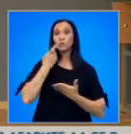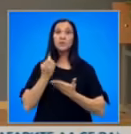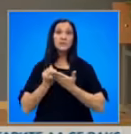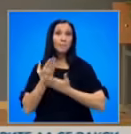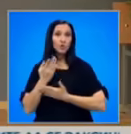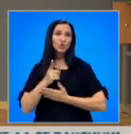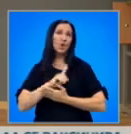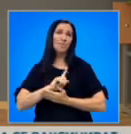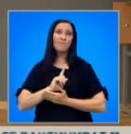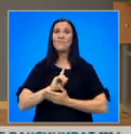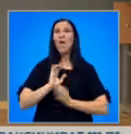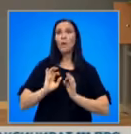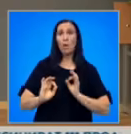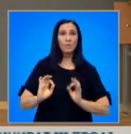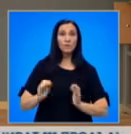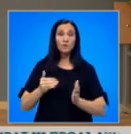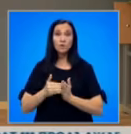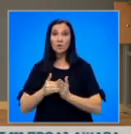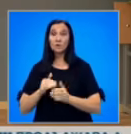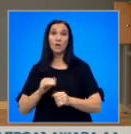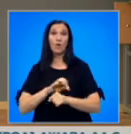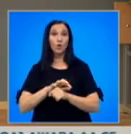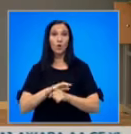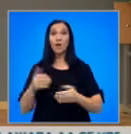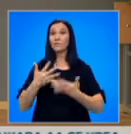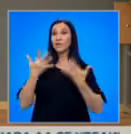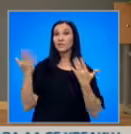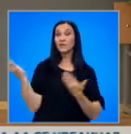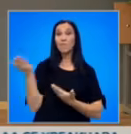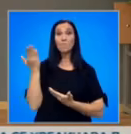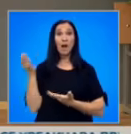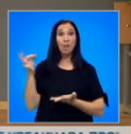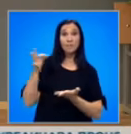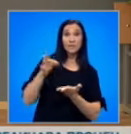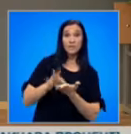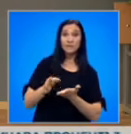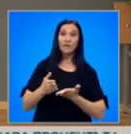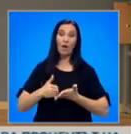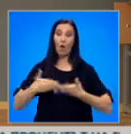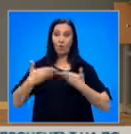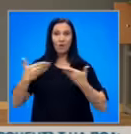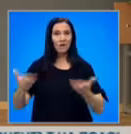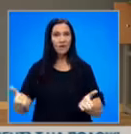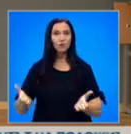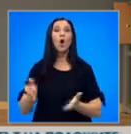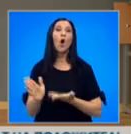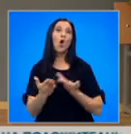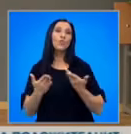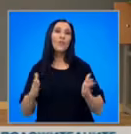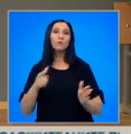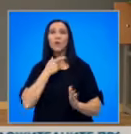започна нетрадиционно заради COVID-19. Тържествата бяха присъствени и на открито, но отделните випуски